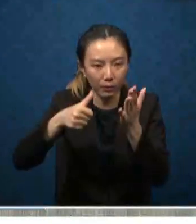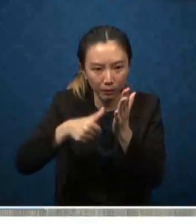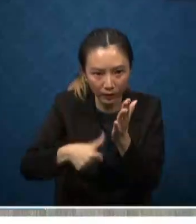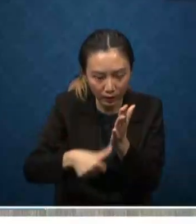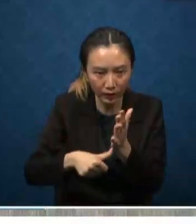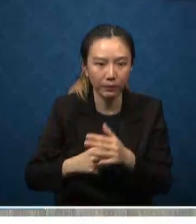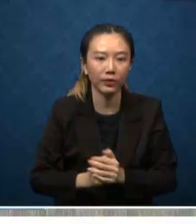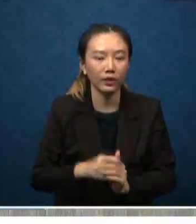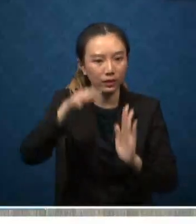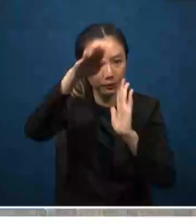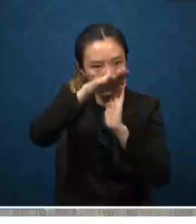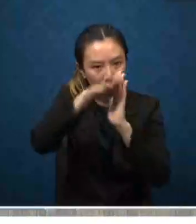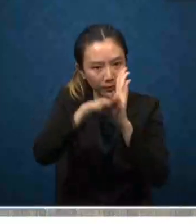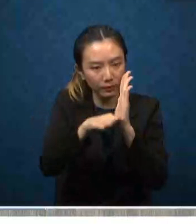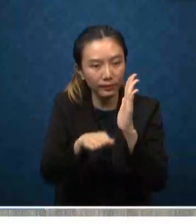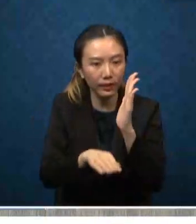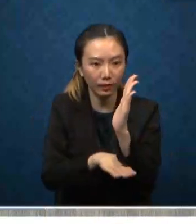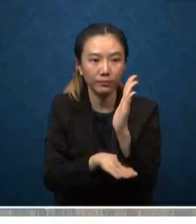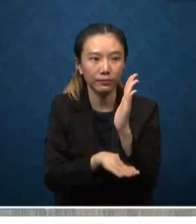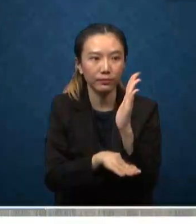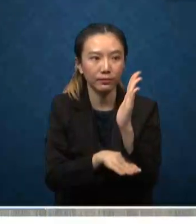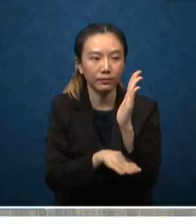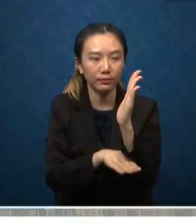ในแต่ละขั้นตอนของการ